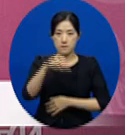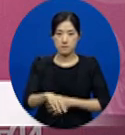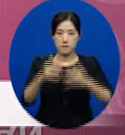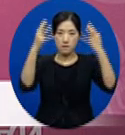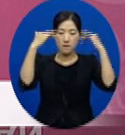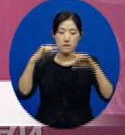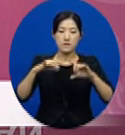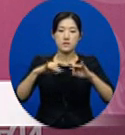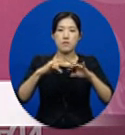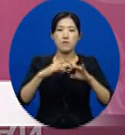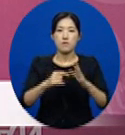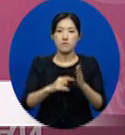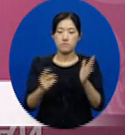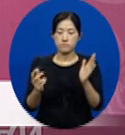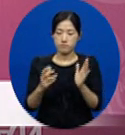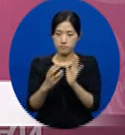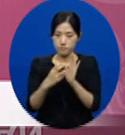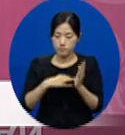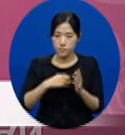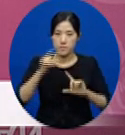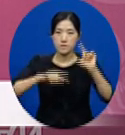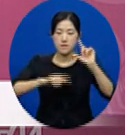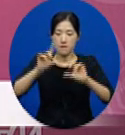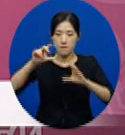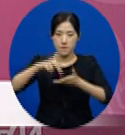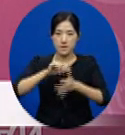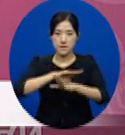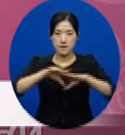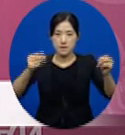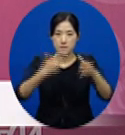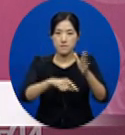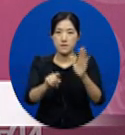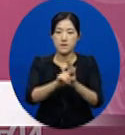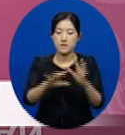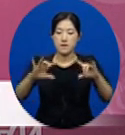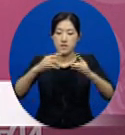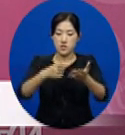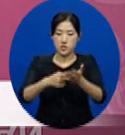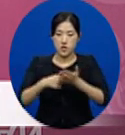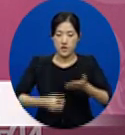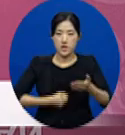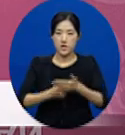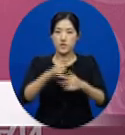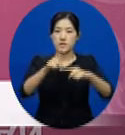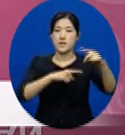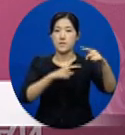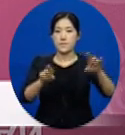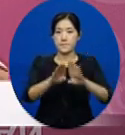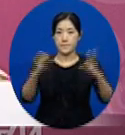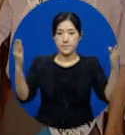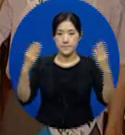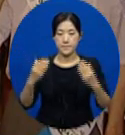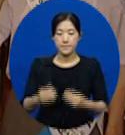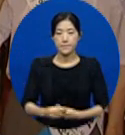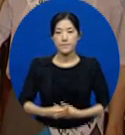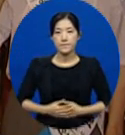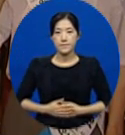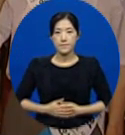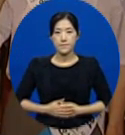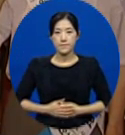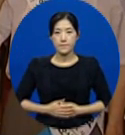전력 수급 비상 사태를 슬기롭게 극복하기 위해 에너지 절약 결의 대회를 개최했습니다.